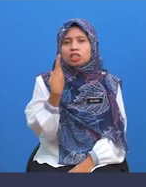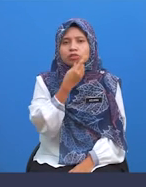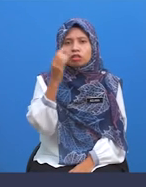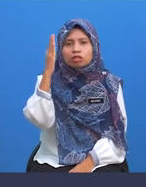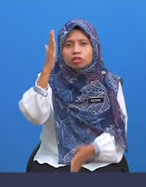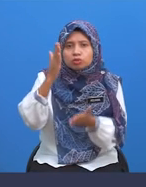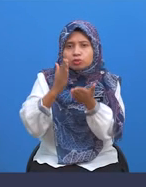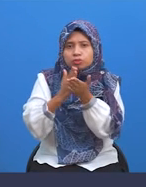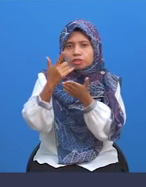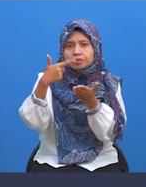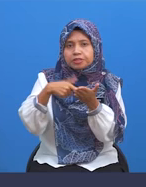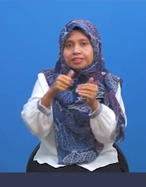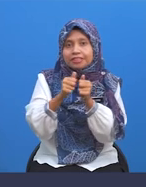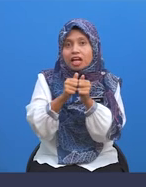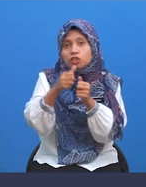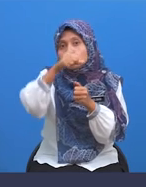Tahniah semua.